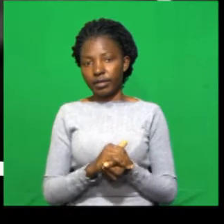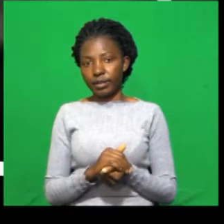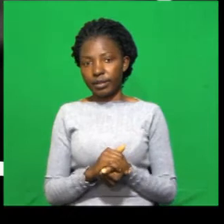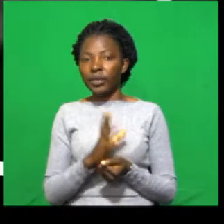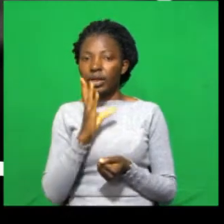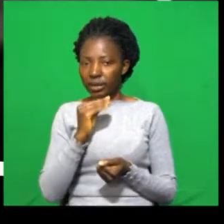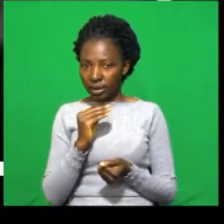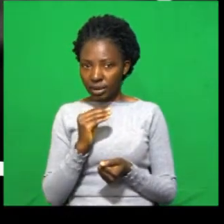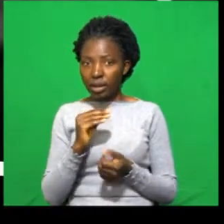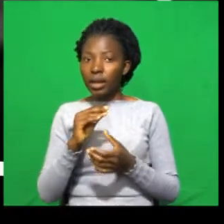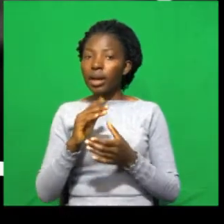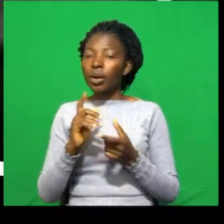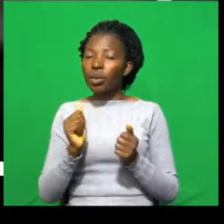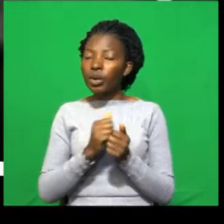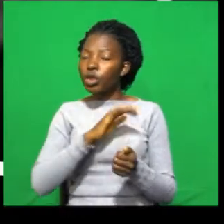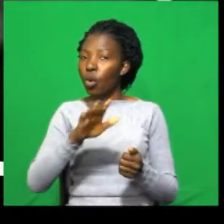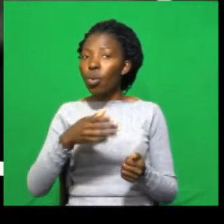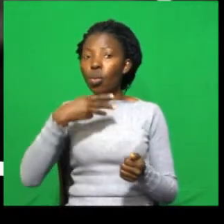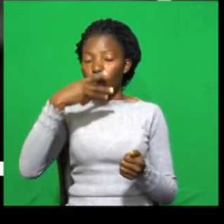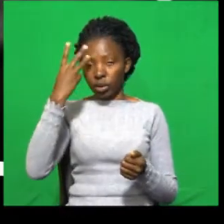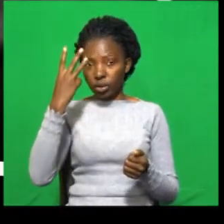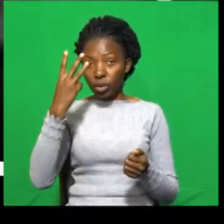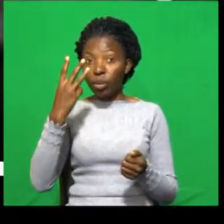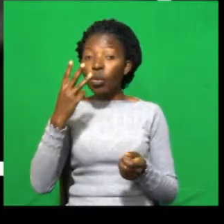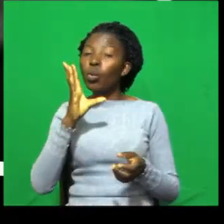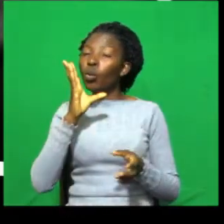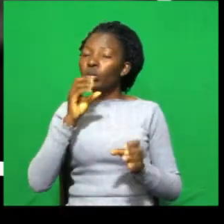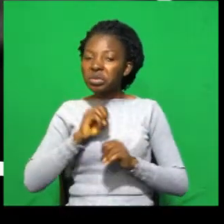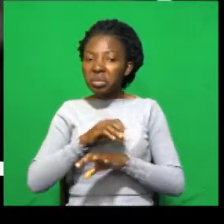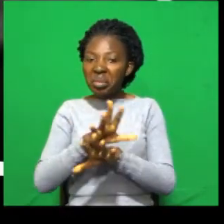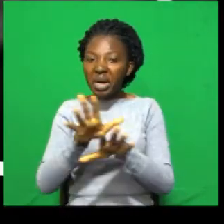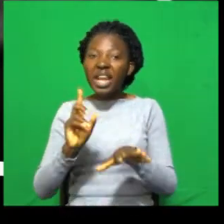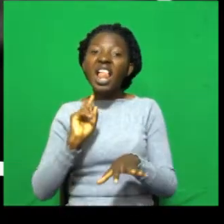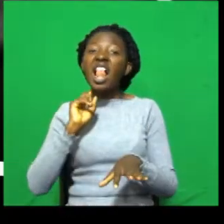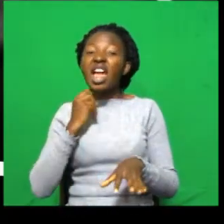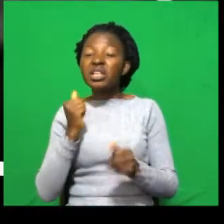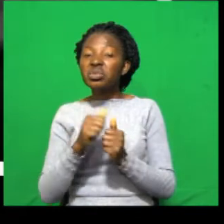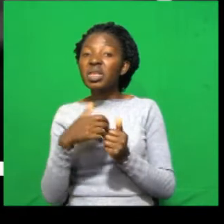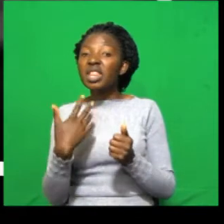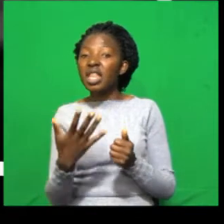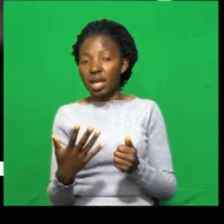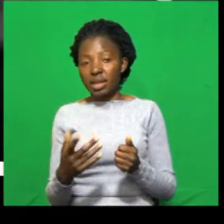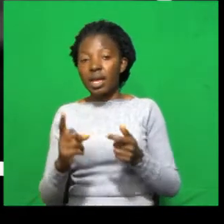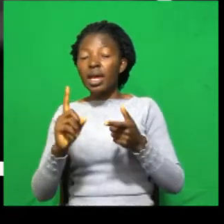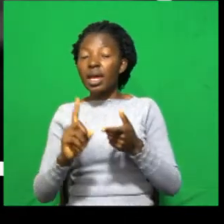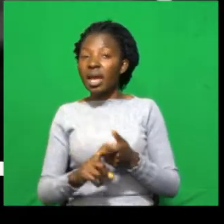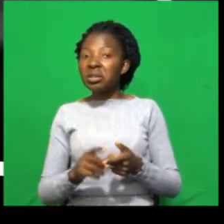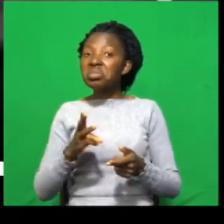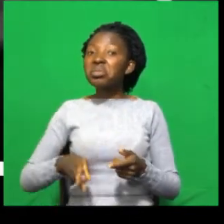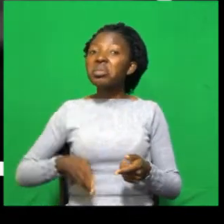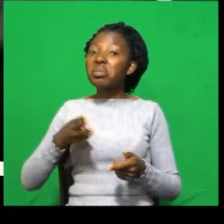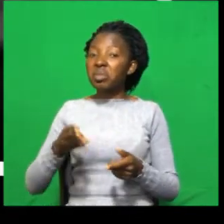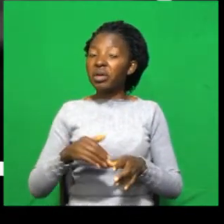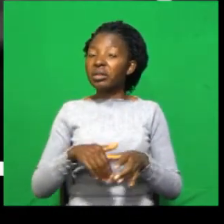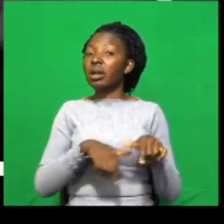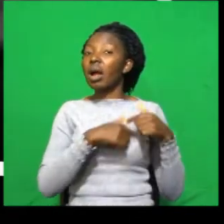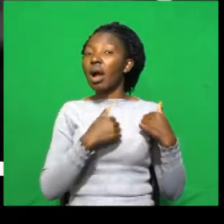Panoti zvino nokungwara kwake uchafambisa nhema neruoko rwake. Uchazvikudza mumwoyo